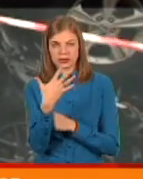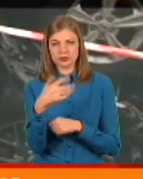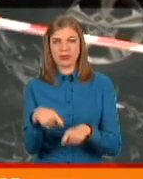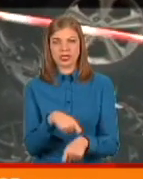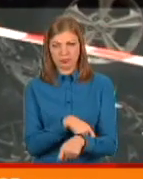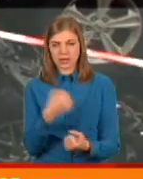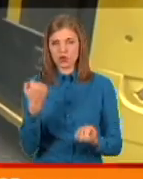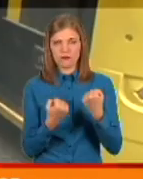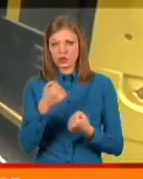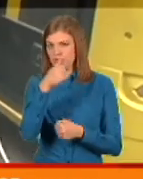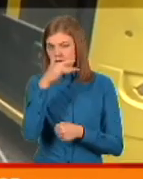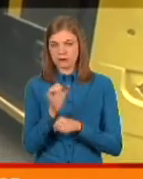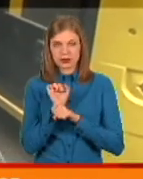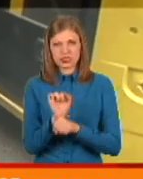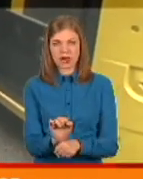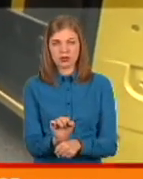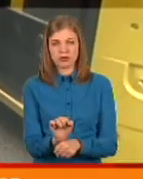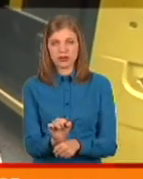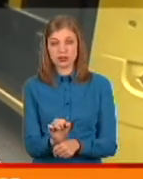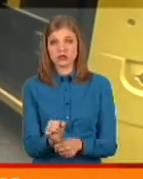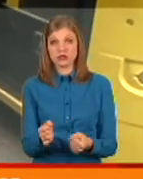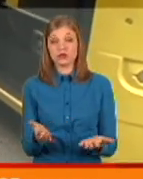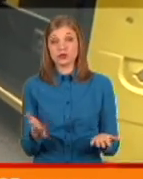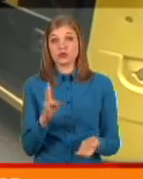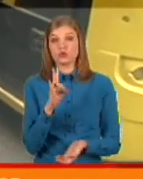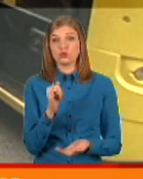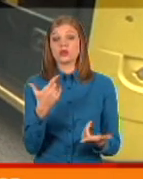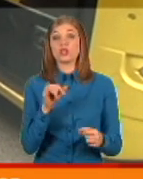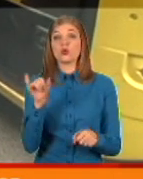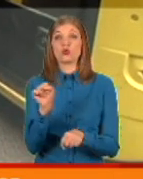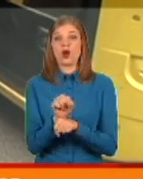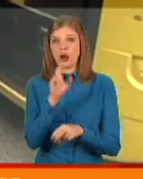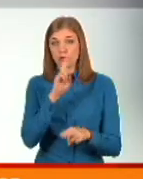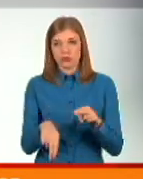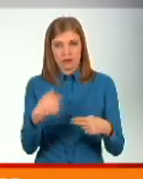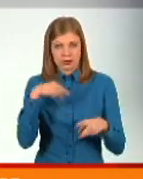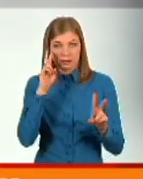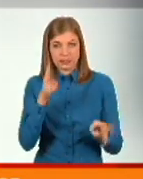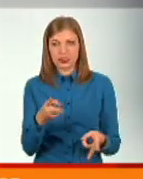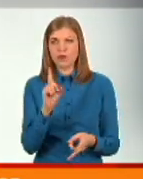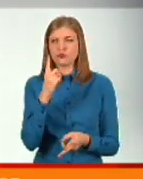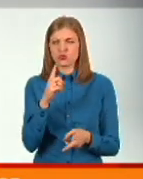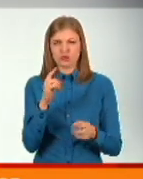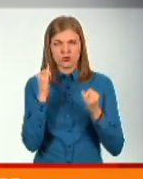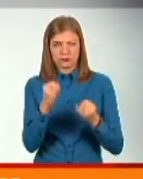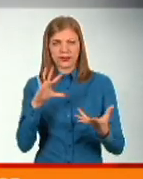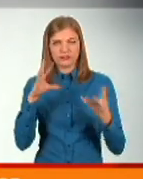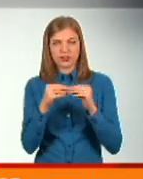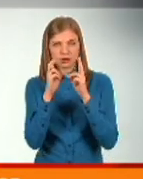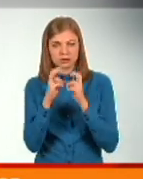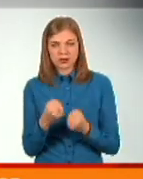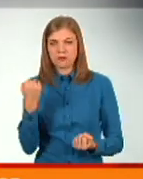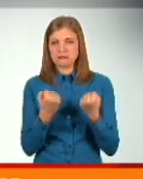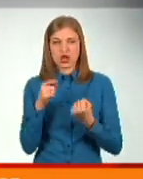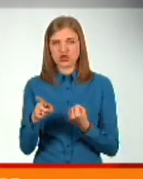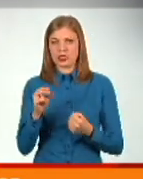метрів водій не міг загальмувати? Де в нього гальма пропала, ми ж не знаємо. Чому попри задовільні висновки техогляду в